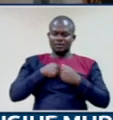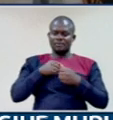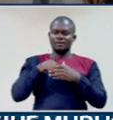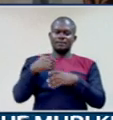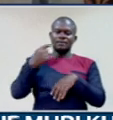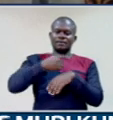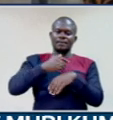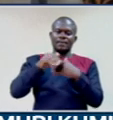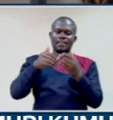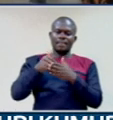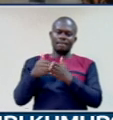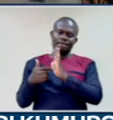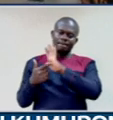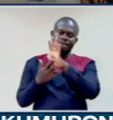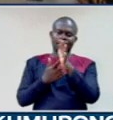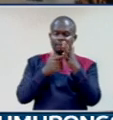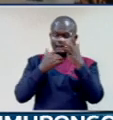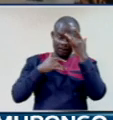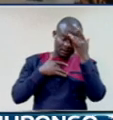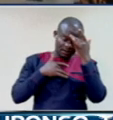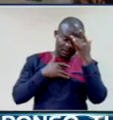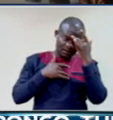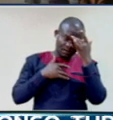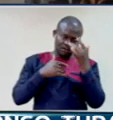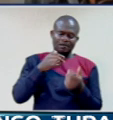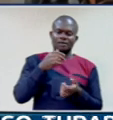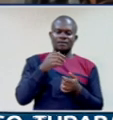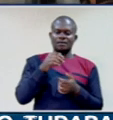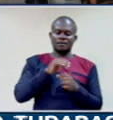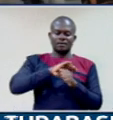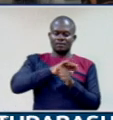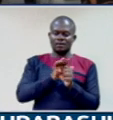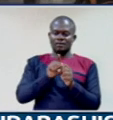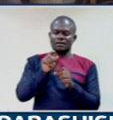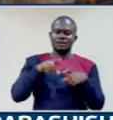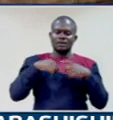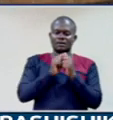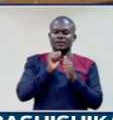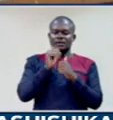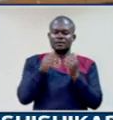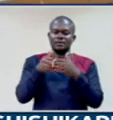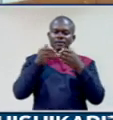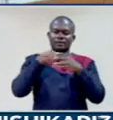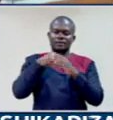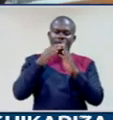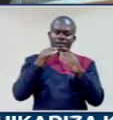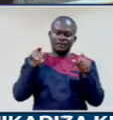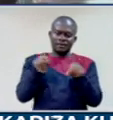iyi minsi bagasanga barafashwe n'iki cyorezo akenshi baba babana na bagenzi babo hano mu mazu